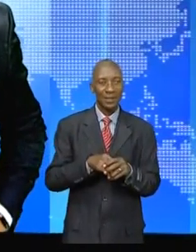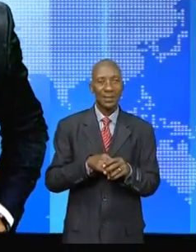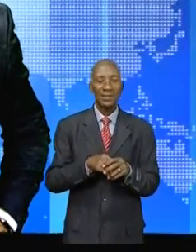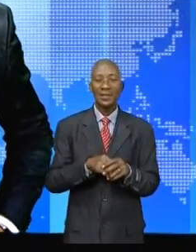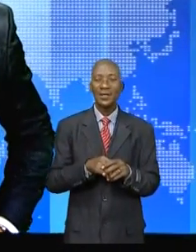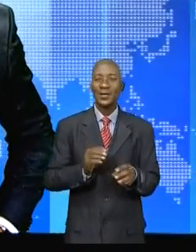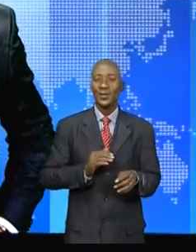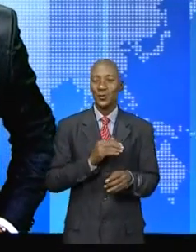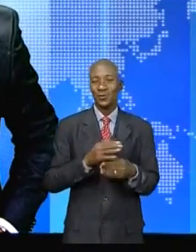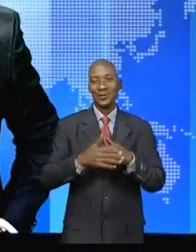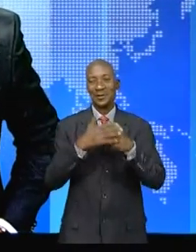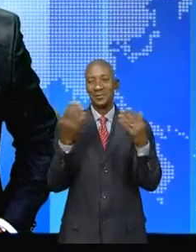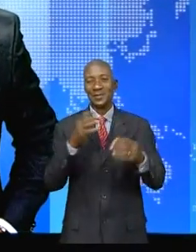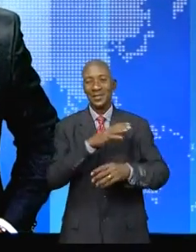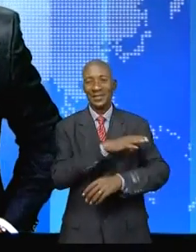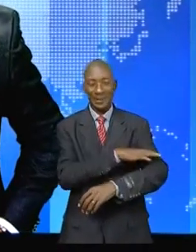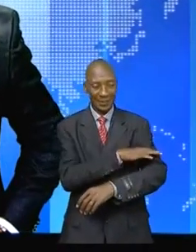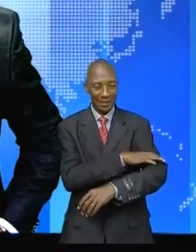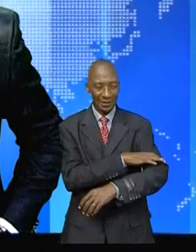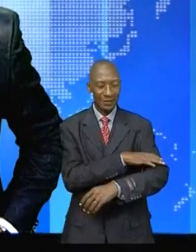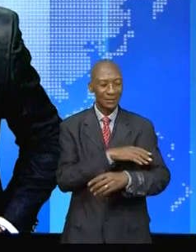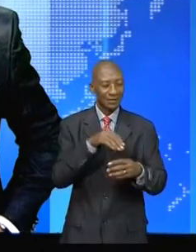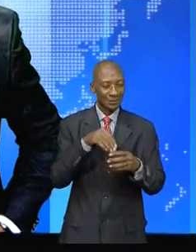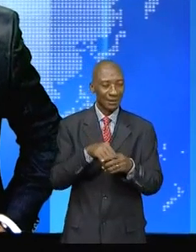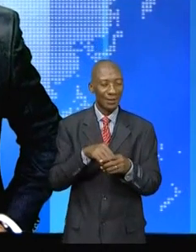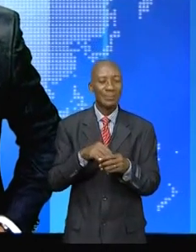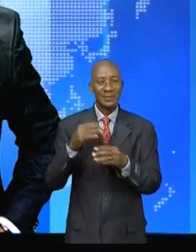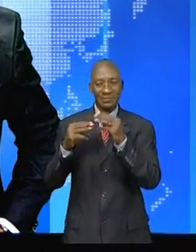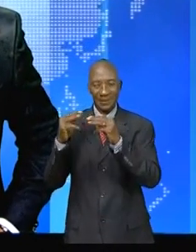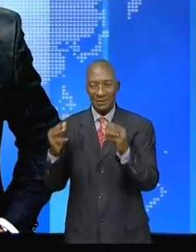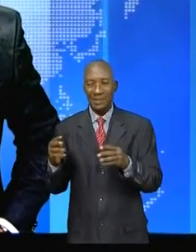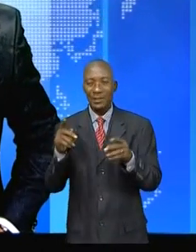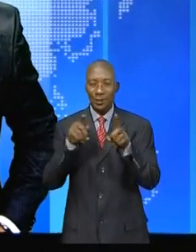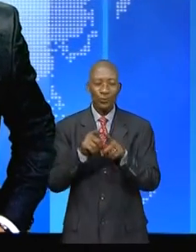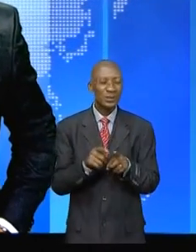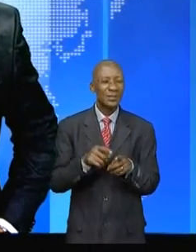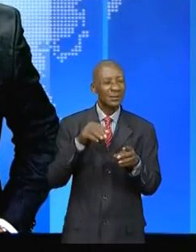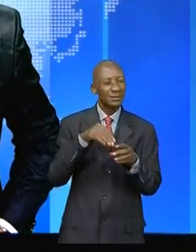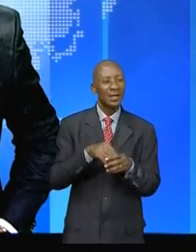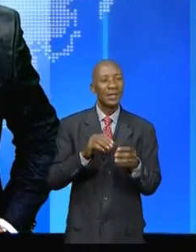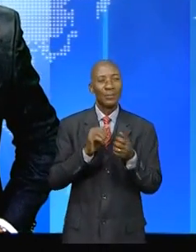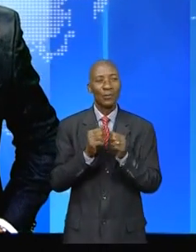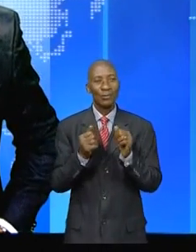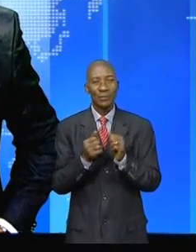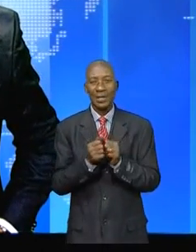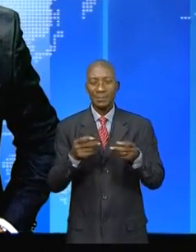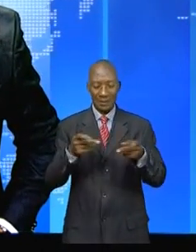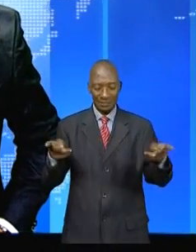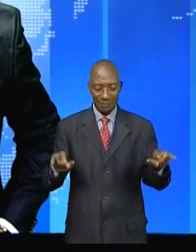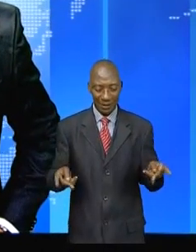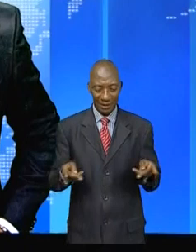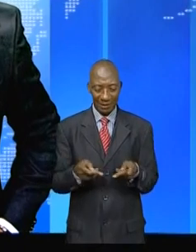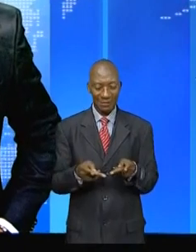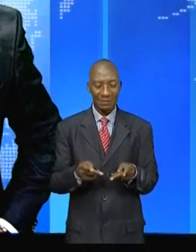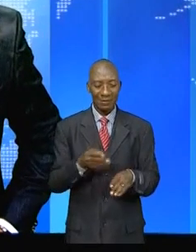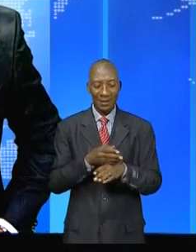lors des éditions précédentes. En raison, vous le savez, avec moi, du contexte sanitaire lié à la COVID-19, de voix